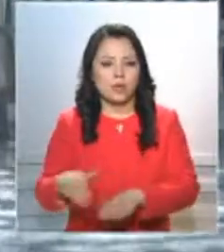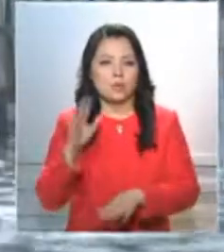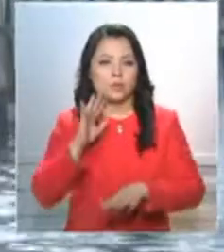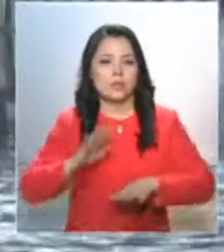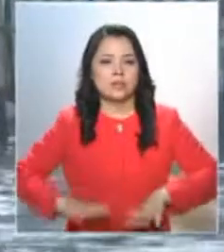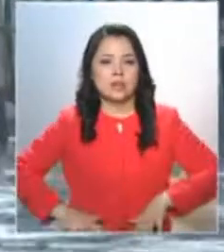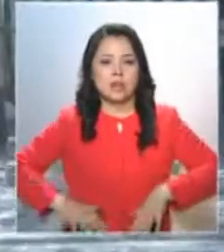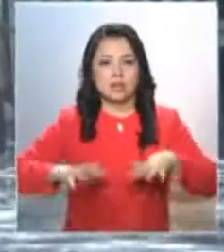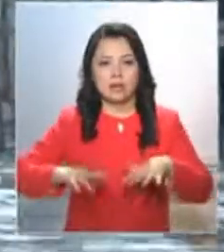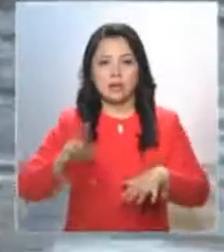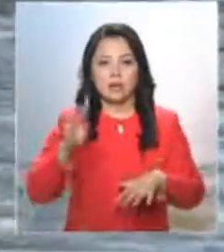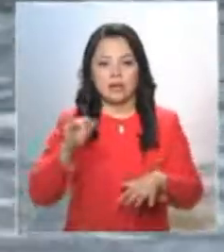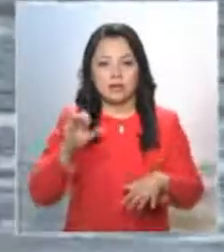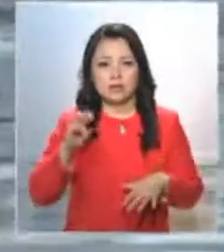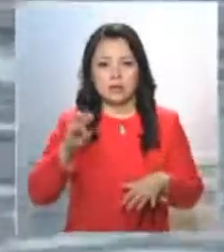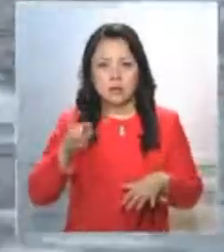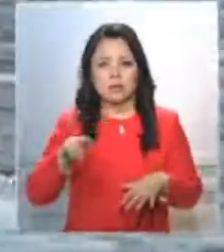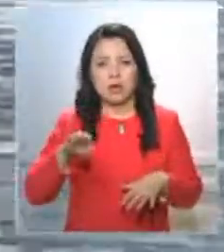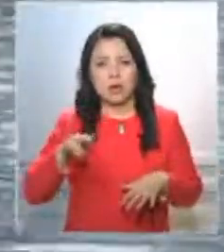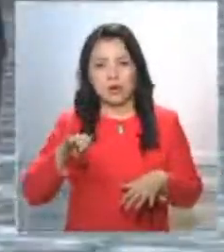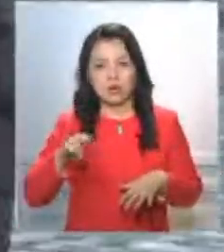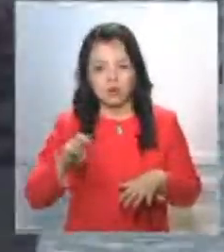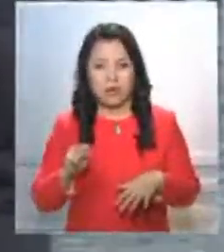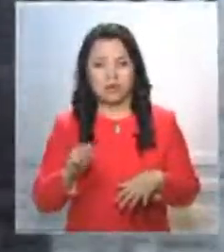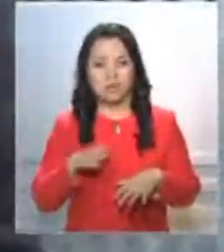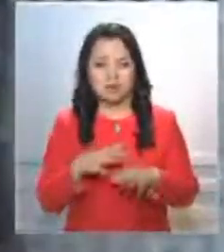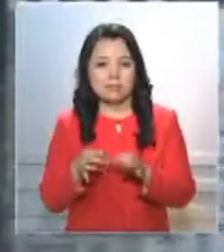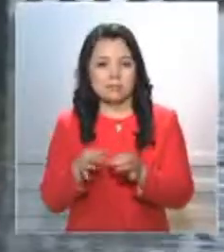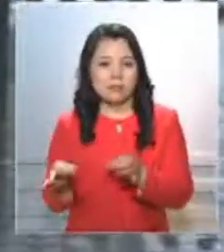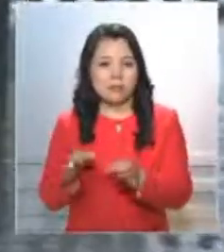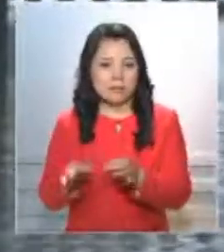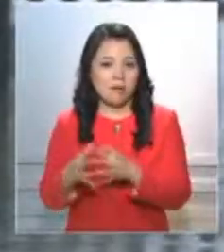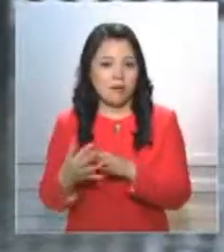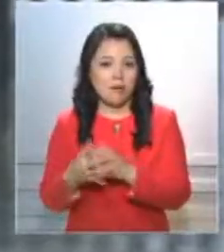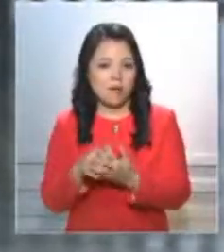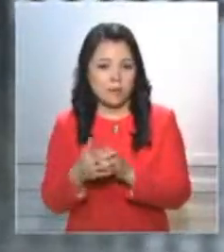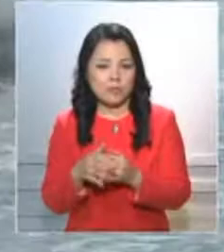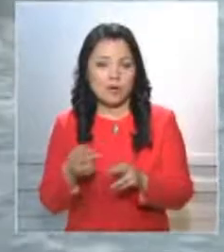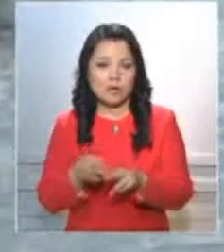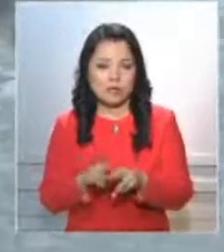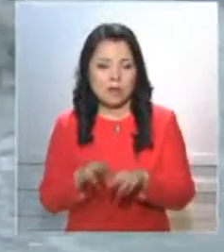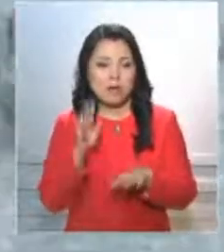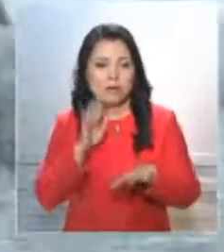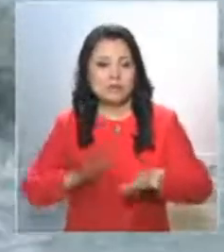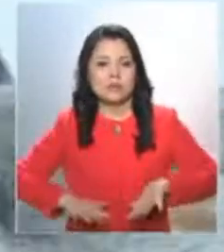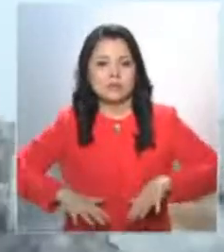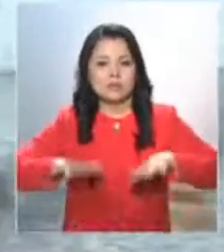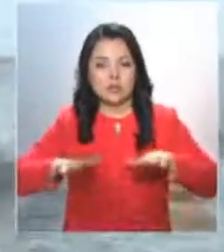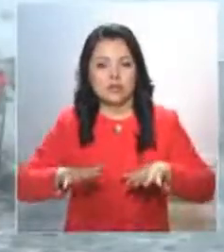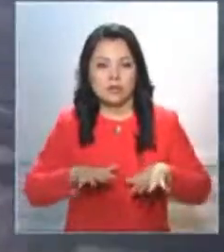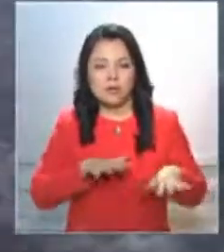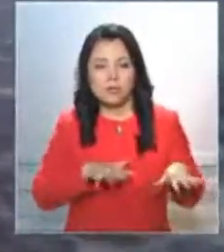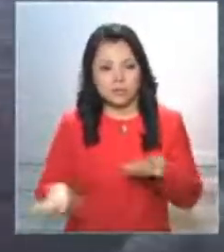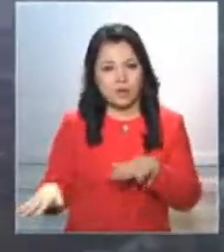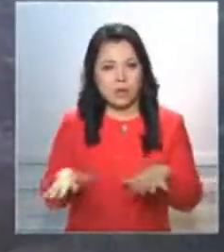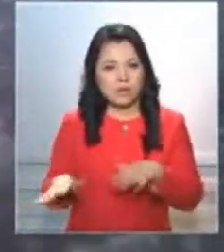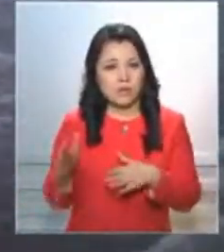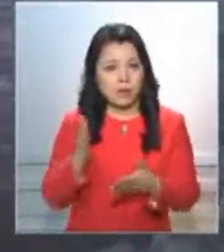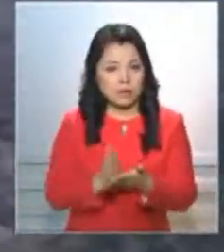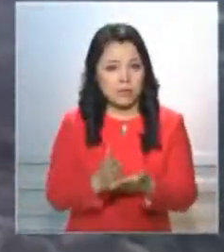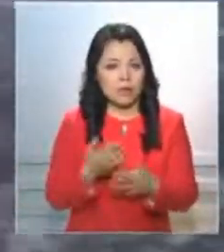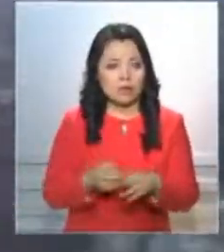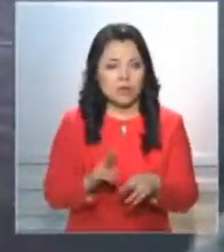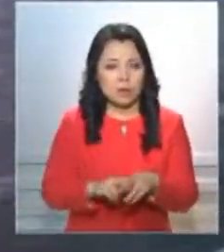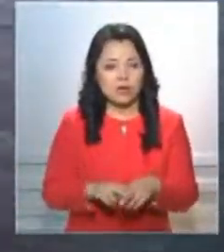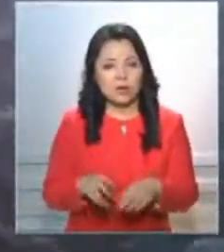мен Красная Поляна елді мекендері болатын. Арнасынан бұзып шыққан ағыш жолды да шайып кеткен. Төтенше жағдайлар қызметінің мамандары